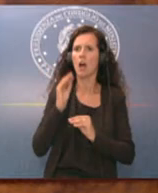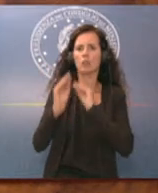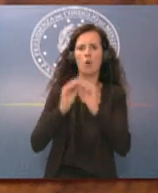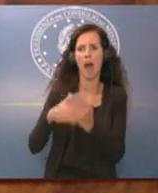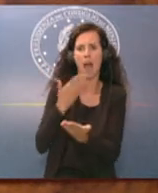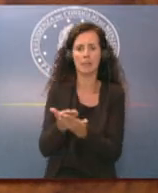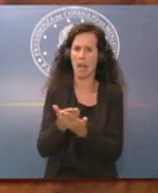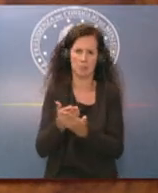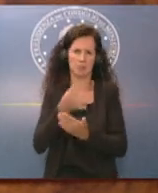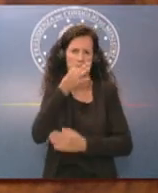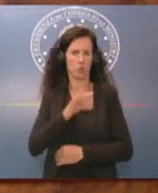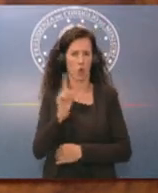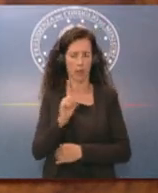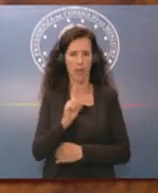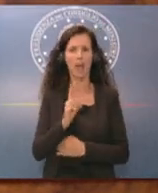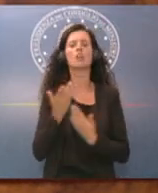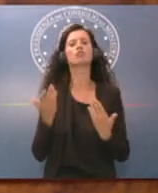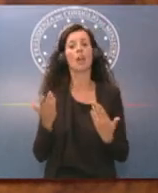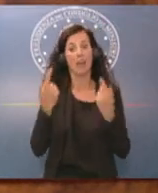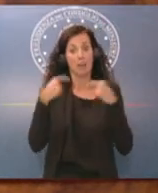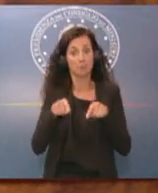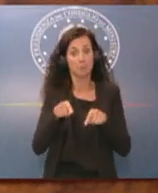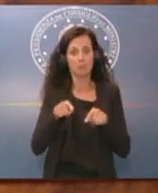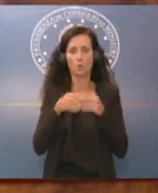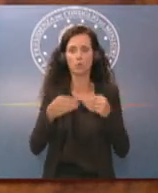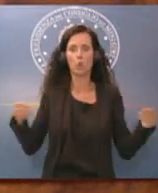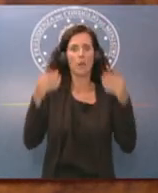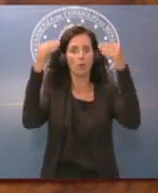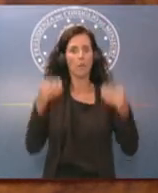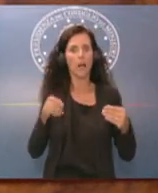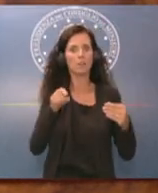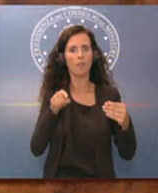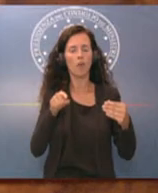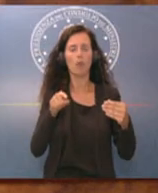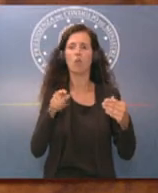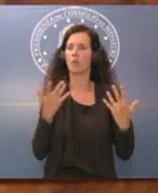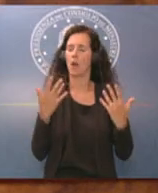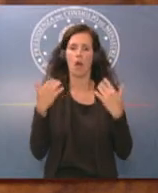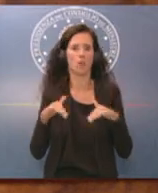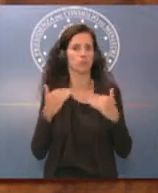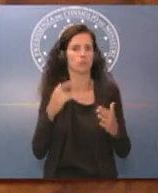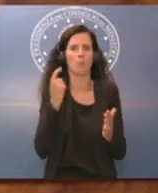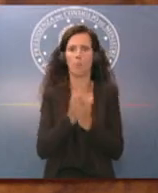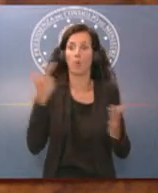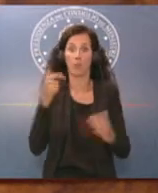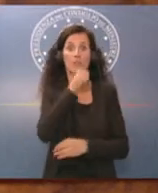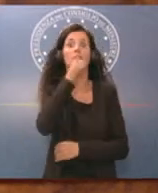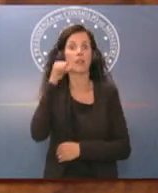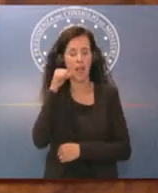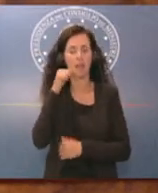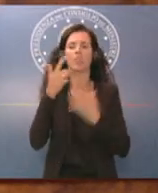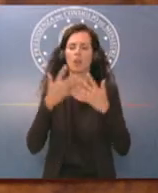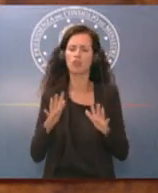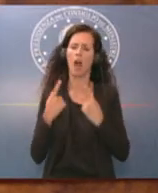richieste. E quindi questo strumento è fortemente richiesto e c'era